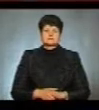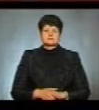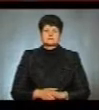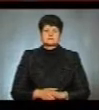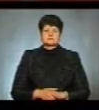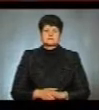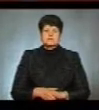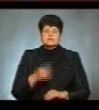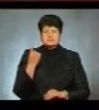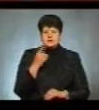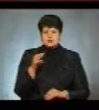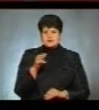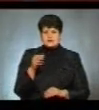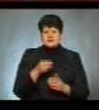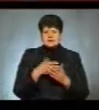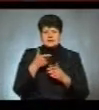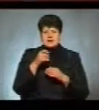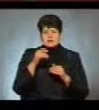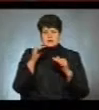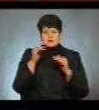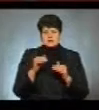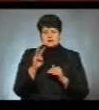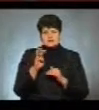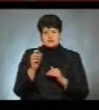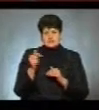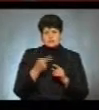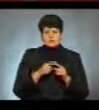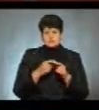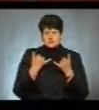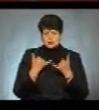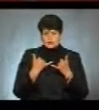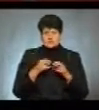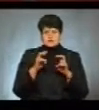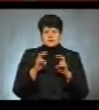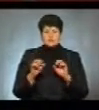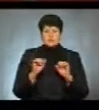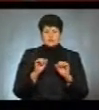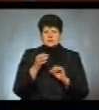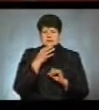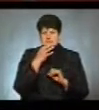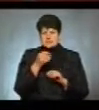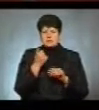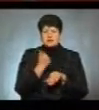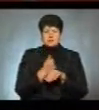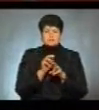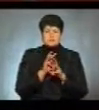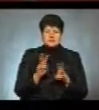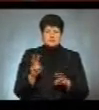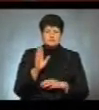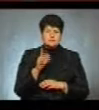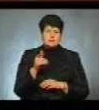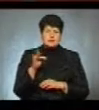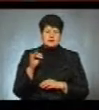З 1 травня ціна на газ знизиться на 300 гривень. Про це сьогодні на засіданні уряду сказав прем'єр-міністр Володимир